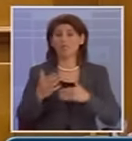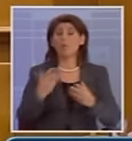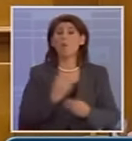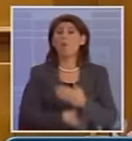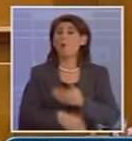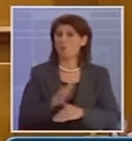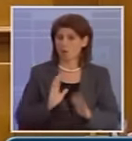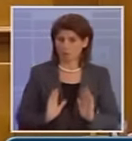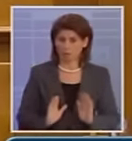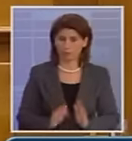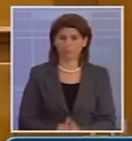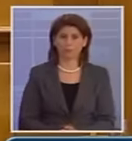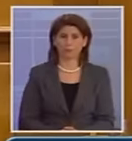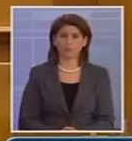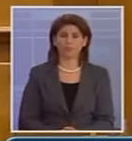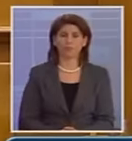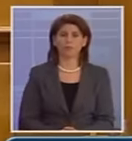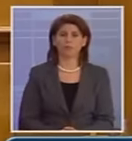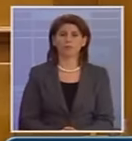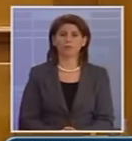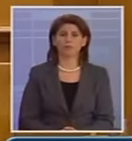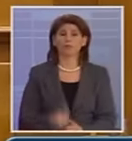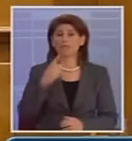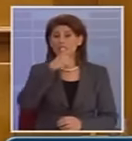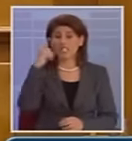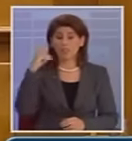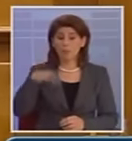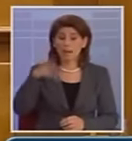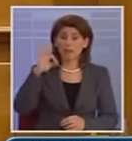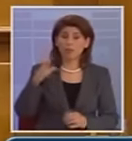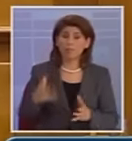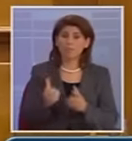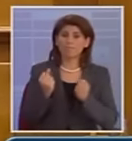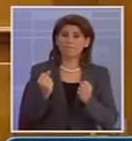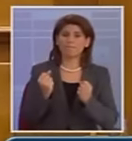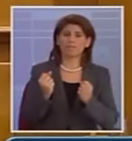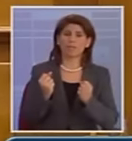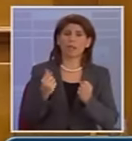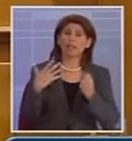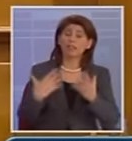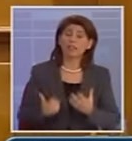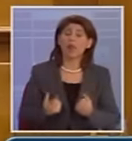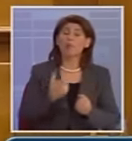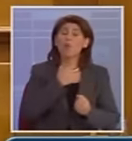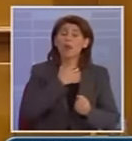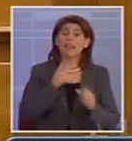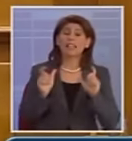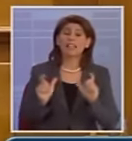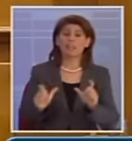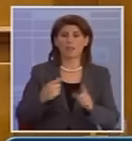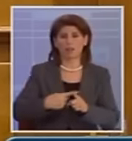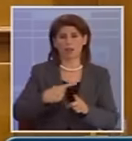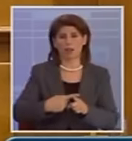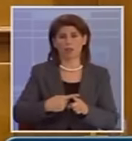κόπο. Τα κρατήσαμε μέσα σε δύσκολες περιπτώσεις. Τα έχουμε απολύτως ανάγκη για την ασφάλεια της χώρας